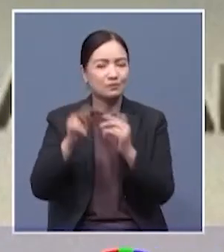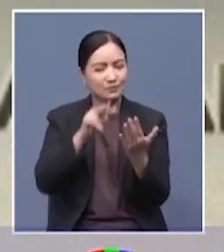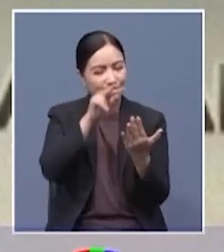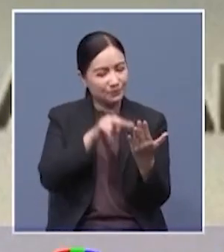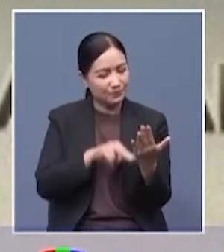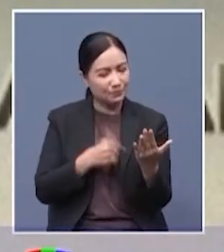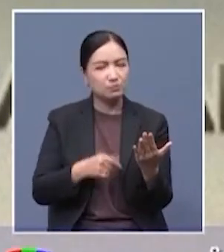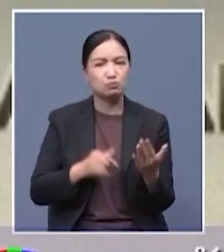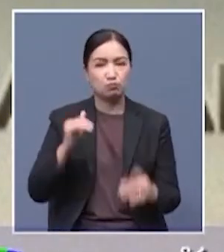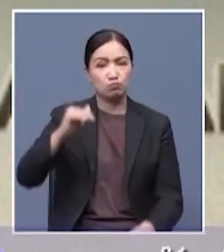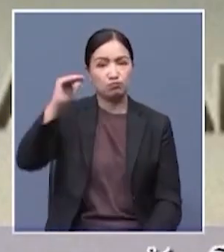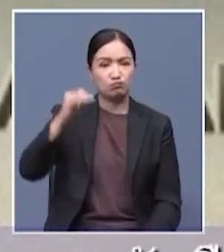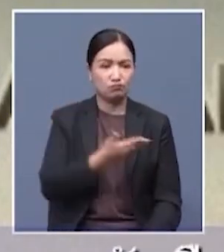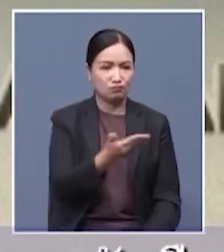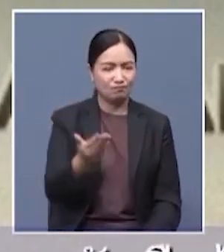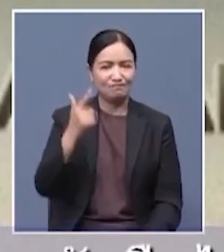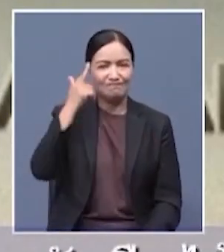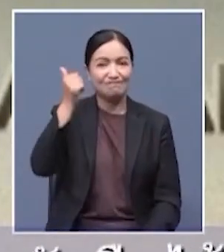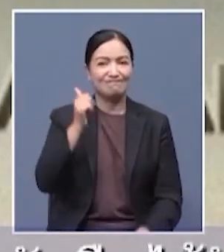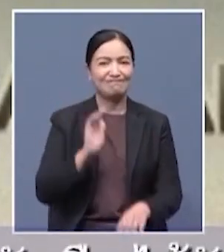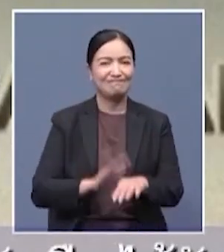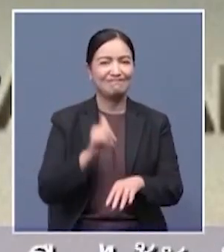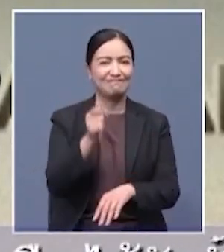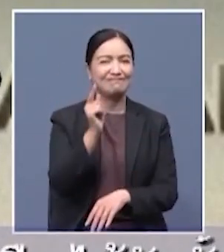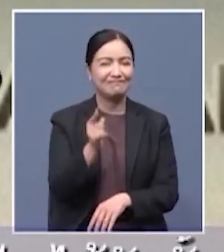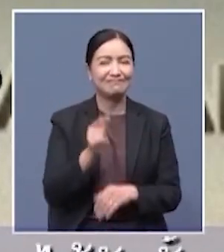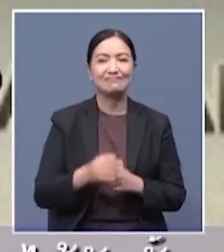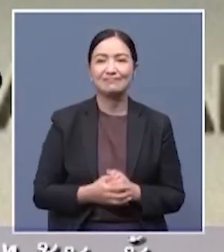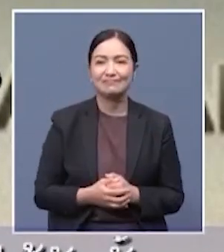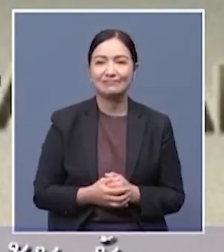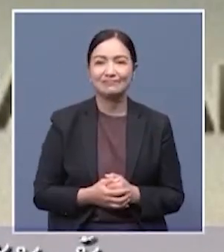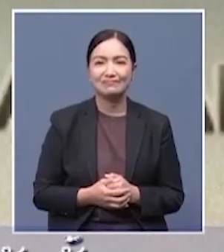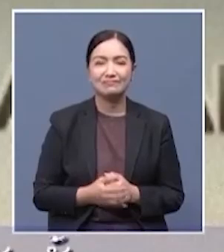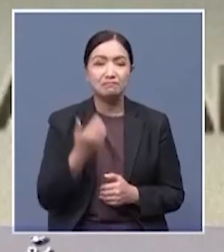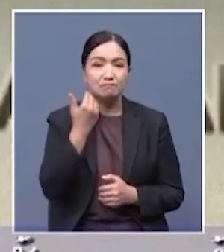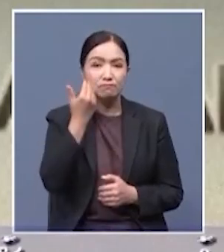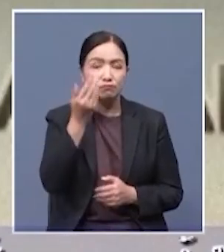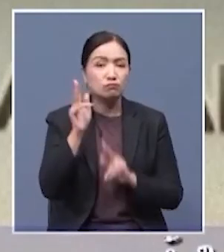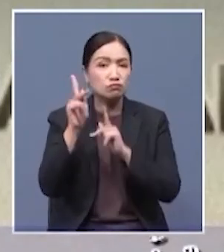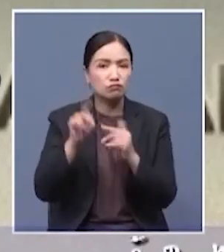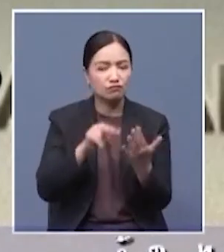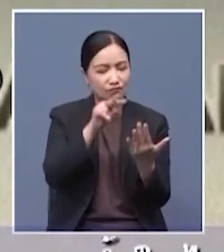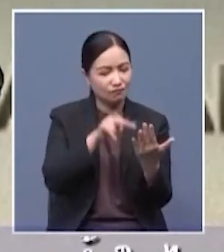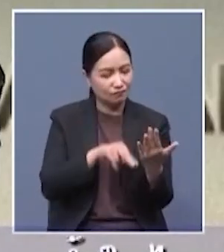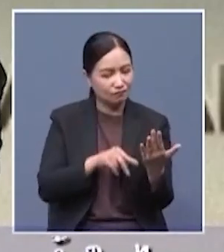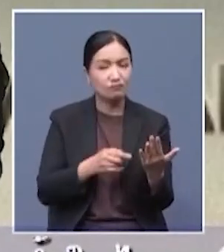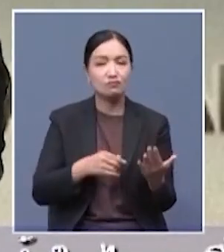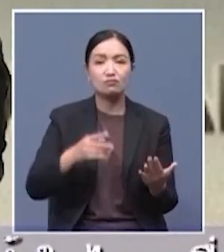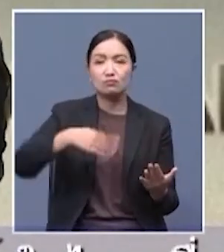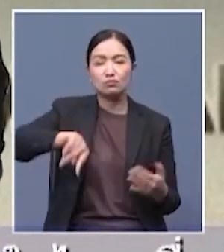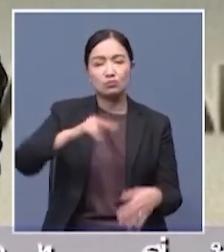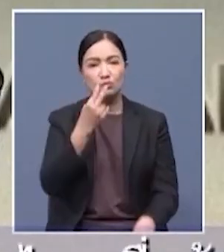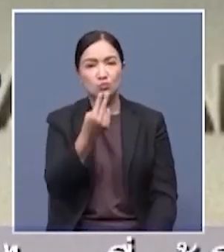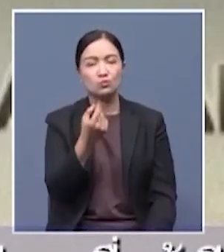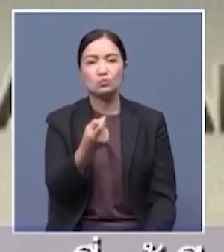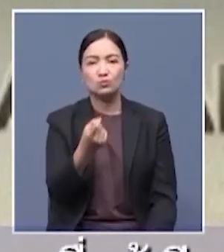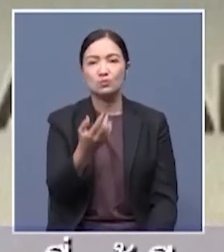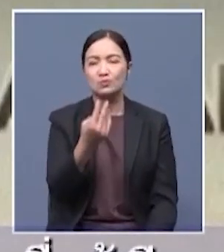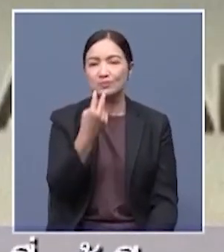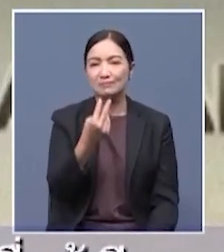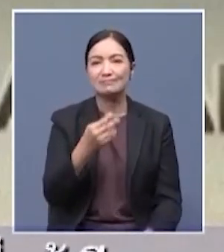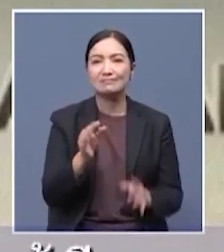ไปแล้วก็ทำให้รู้ว่าพี่ๆทุกคนเก่งมากๆค่ะที่สามารถอ่านข่าวให้พวกเราชมได้แบบ real time เลย